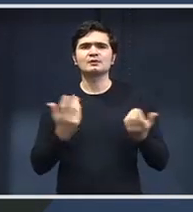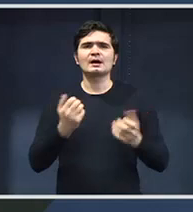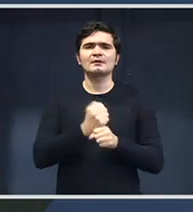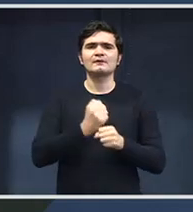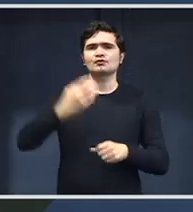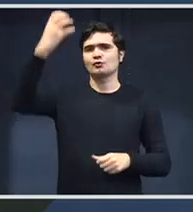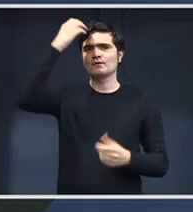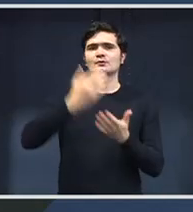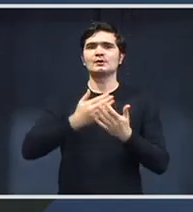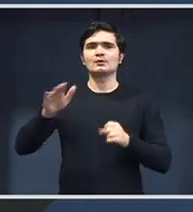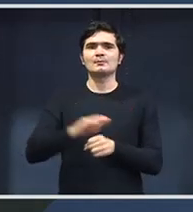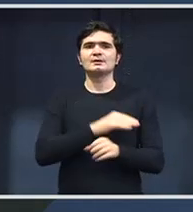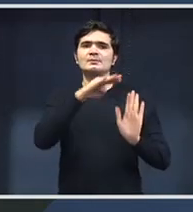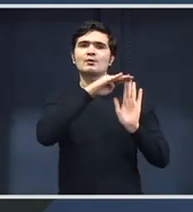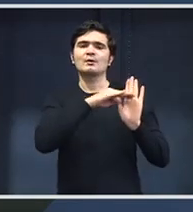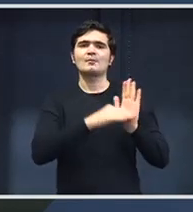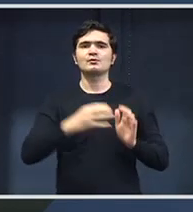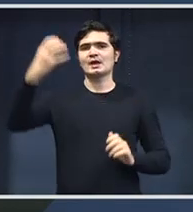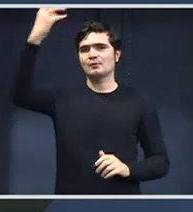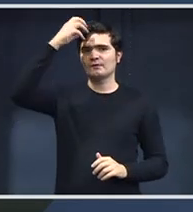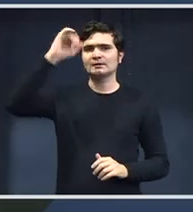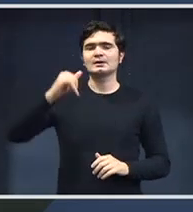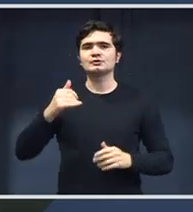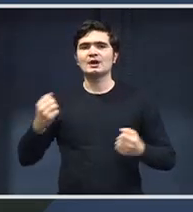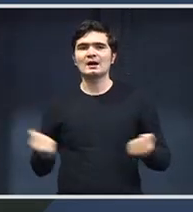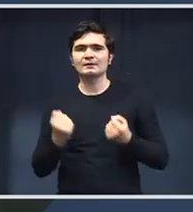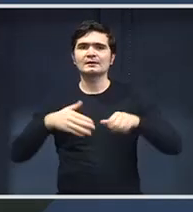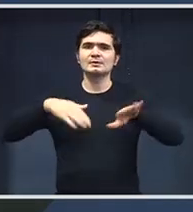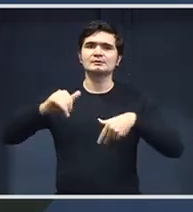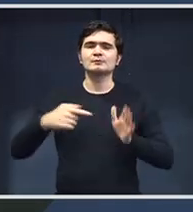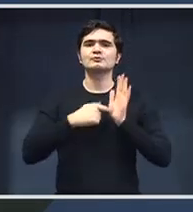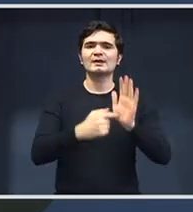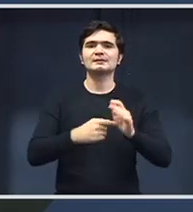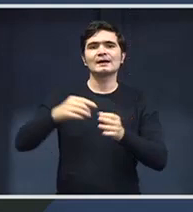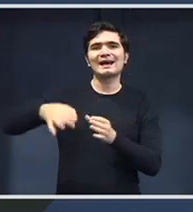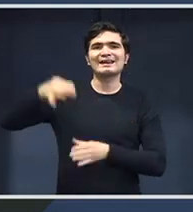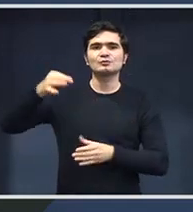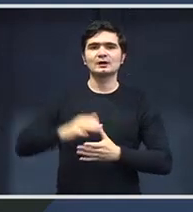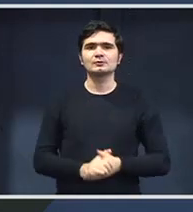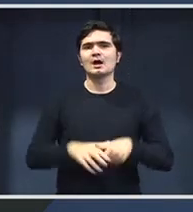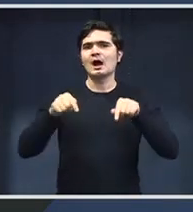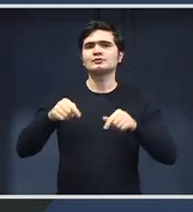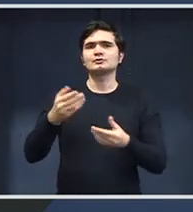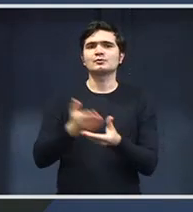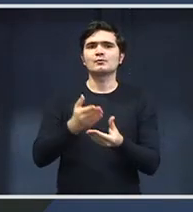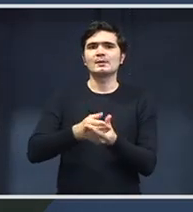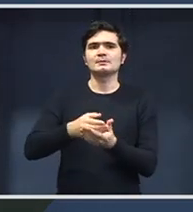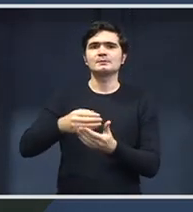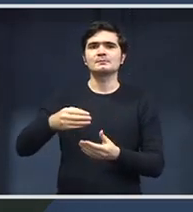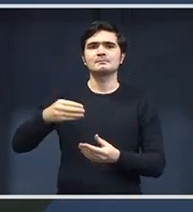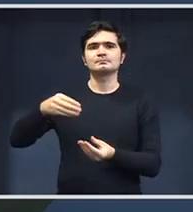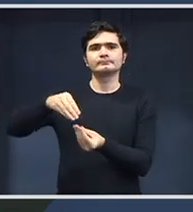guvern pentru îndeplinirea programului de guvernare, activității ministerilor și diseminarea rezultatelor. Acest memo prezintă